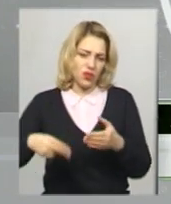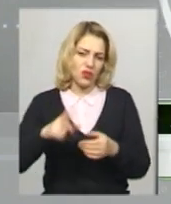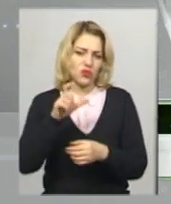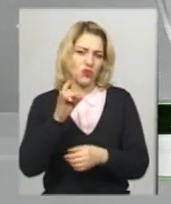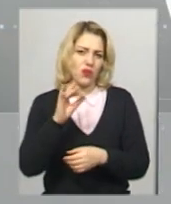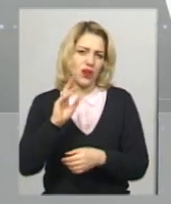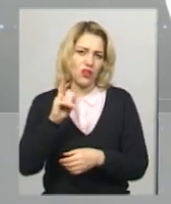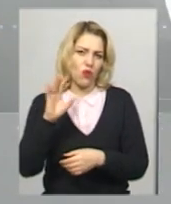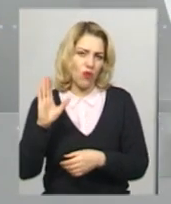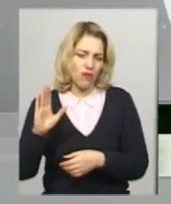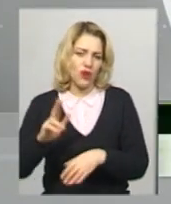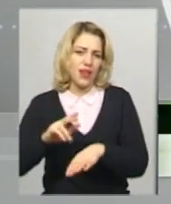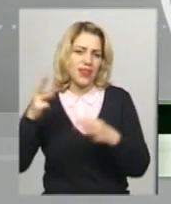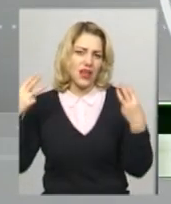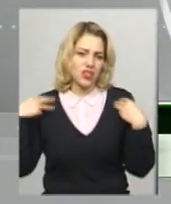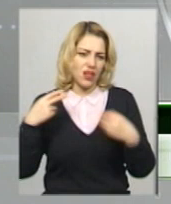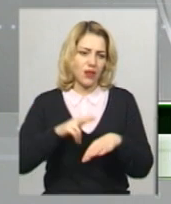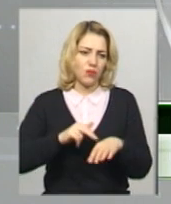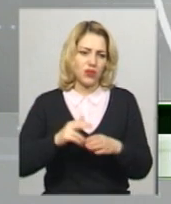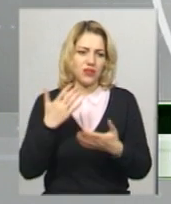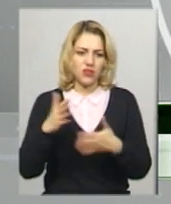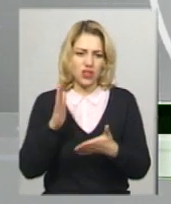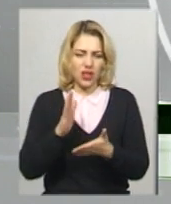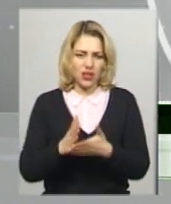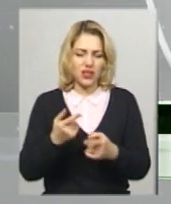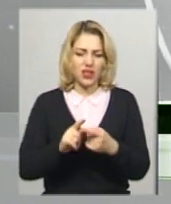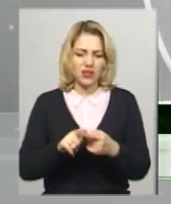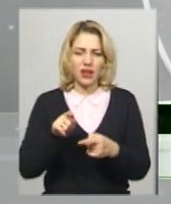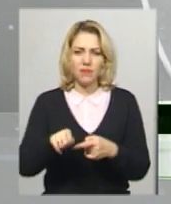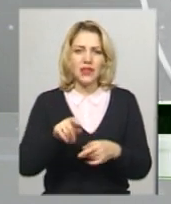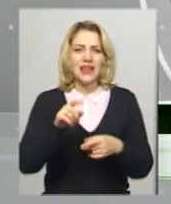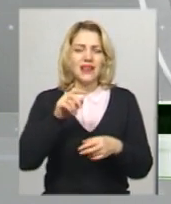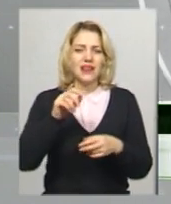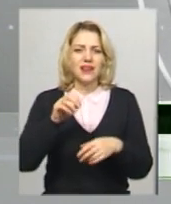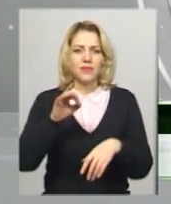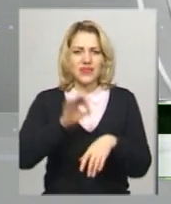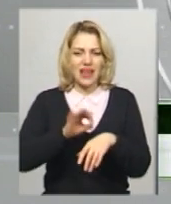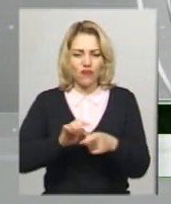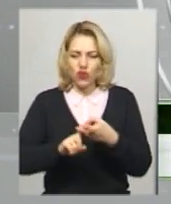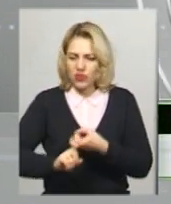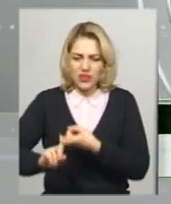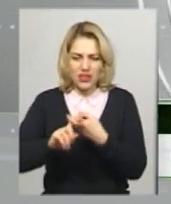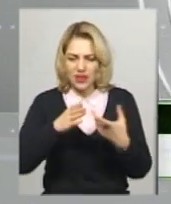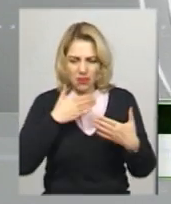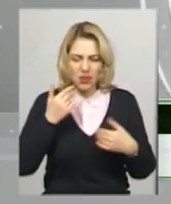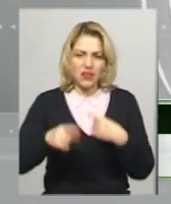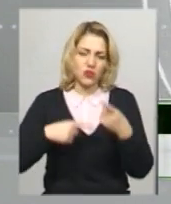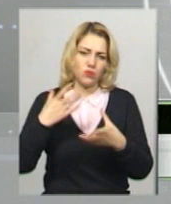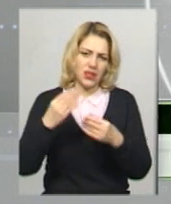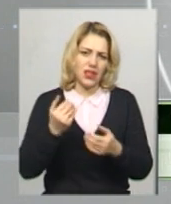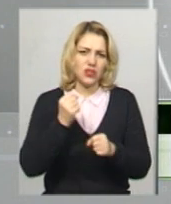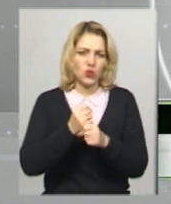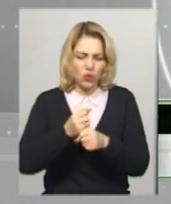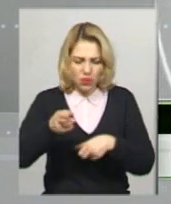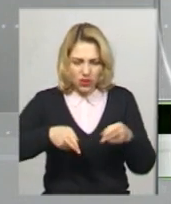начальник поліції. Уже є результат, що язви там немає, наступного дня зроблено було роздан, тіла. Ситуація зараз